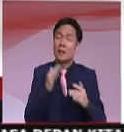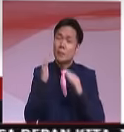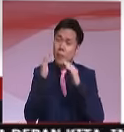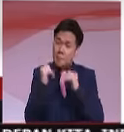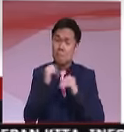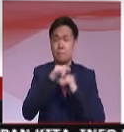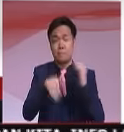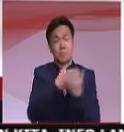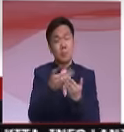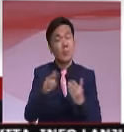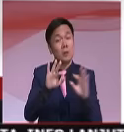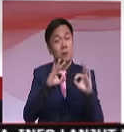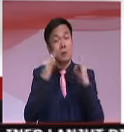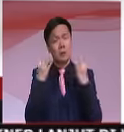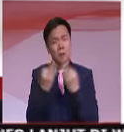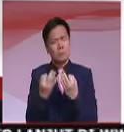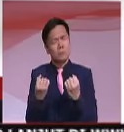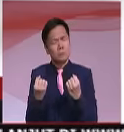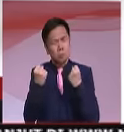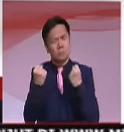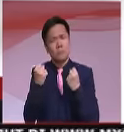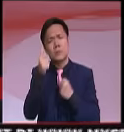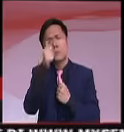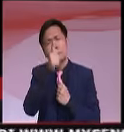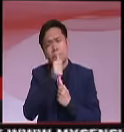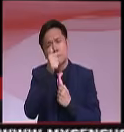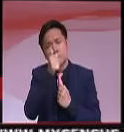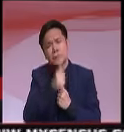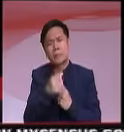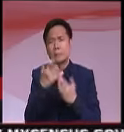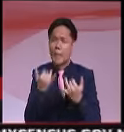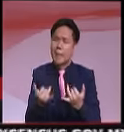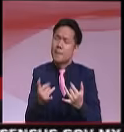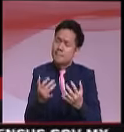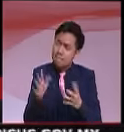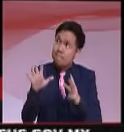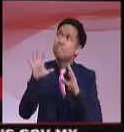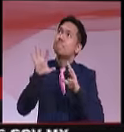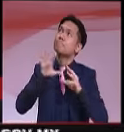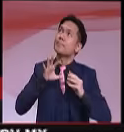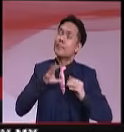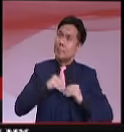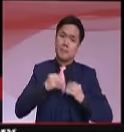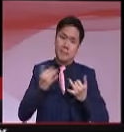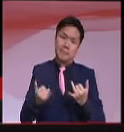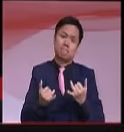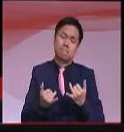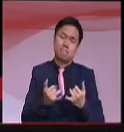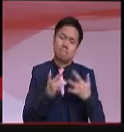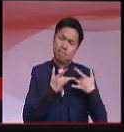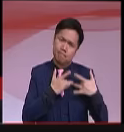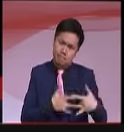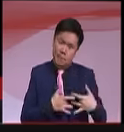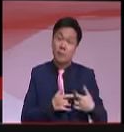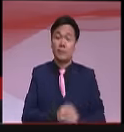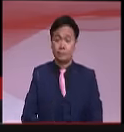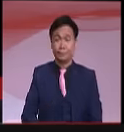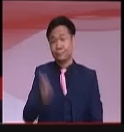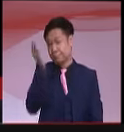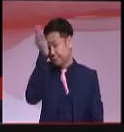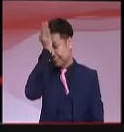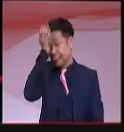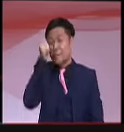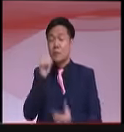keluarga Owh mah sabar dan tabah menghadapi swasta dan sedih dan pilu ketika ini bagi Anda berdua turut